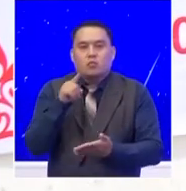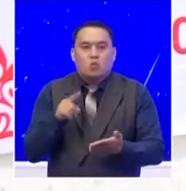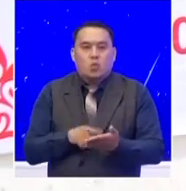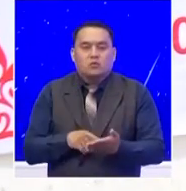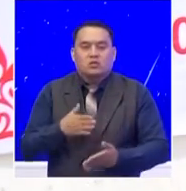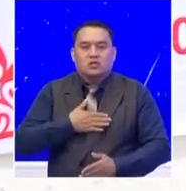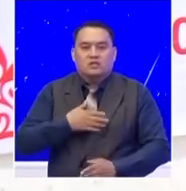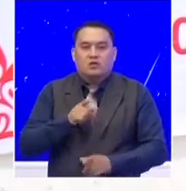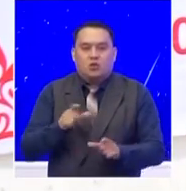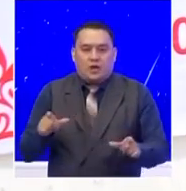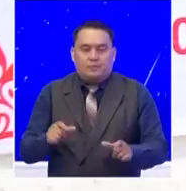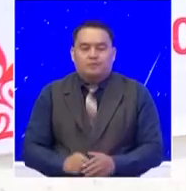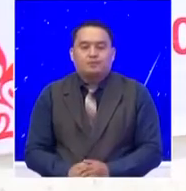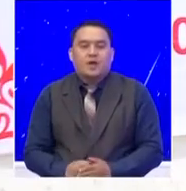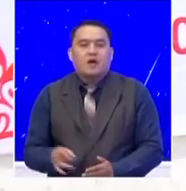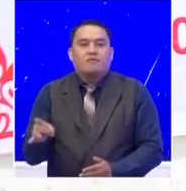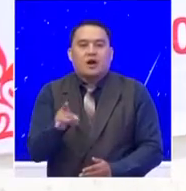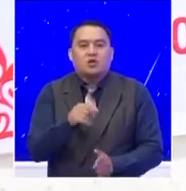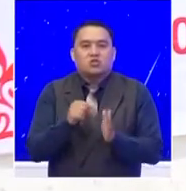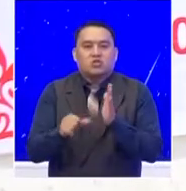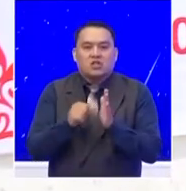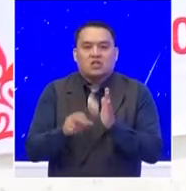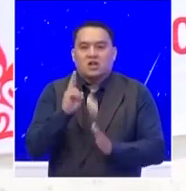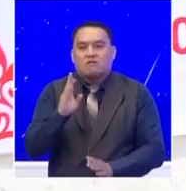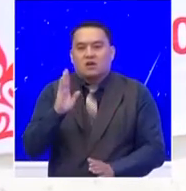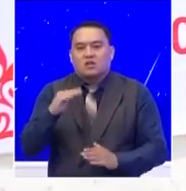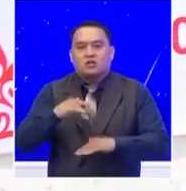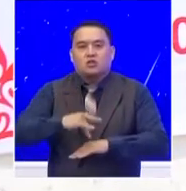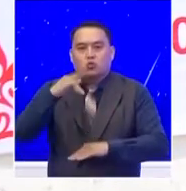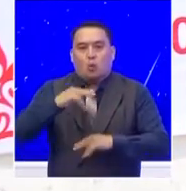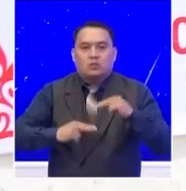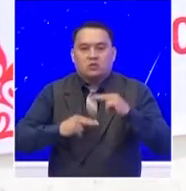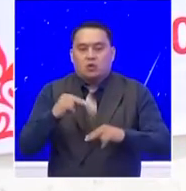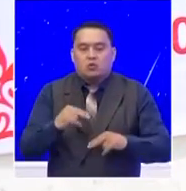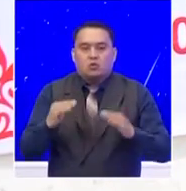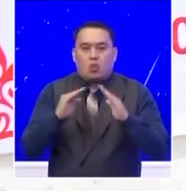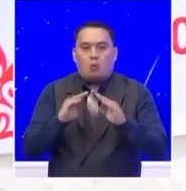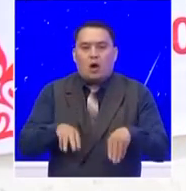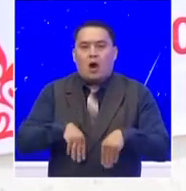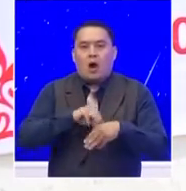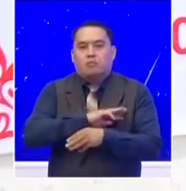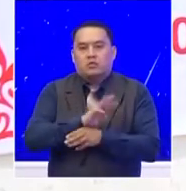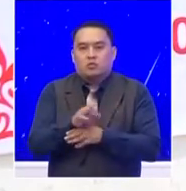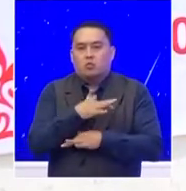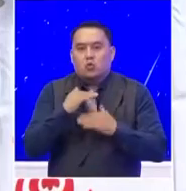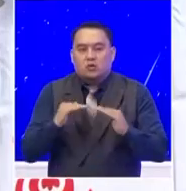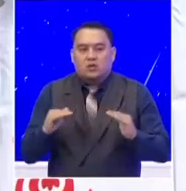наших граждан. В настоящее время в районе строится 60-квартирный дом. В первую очередь жильем обеспечат